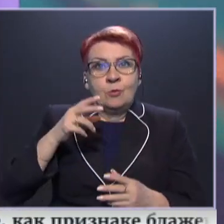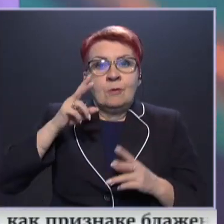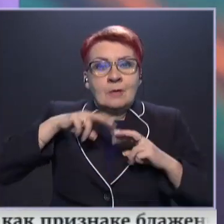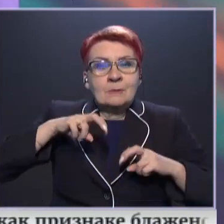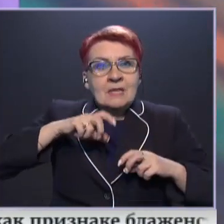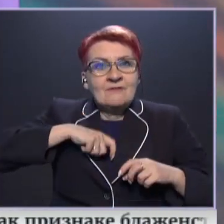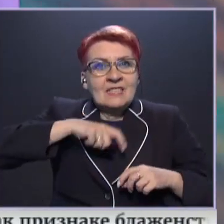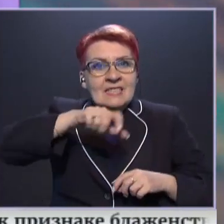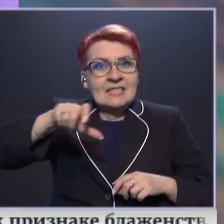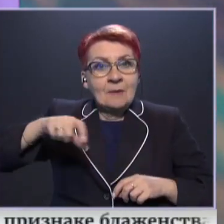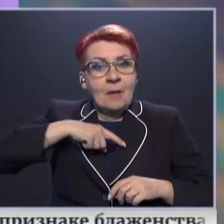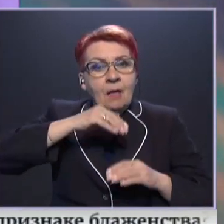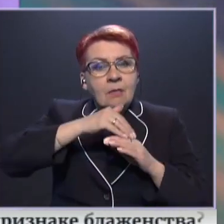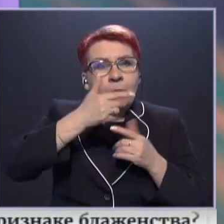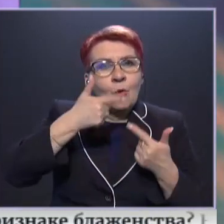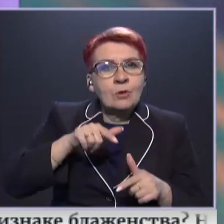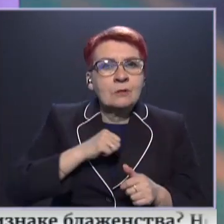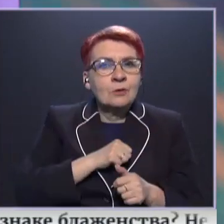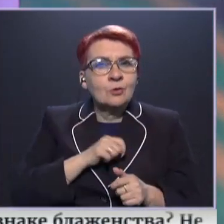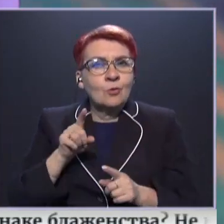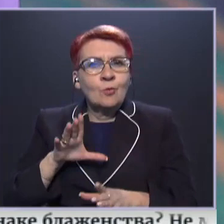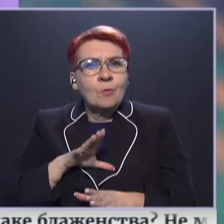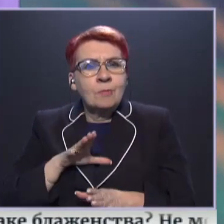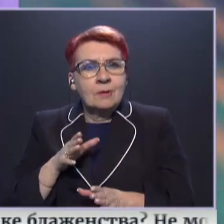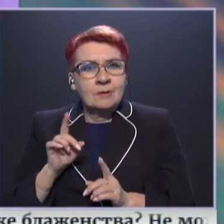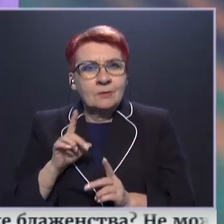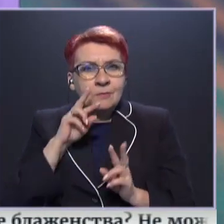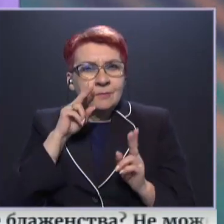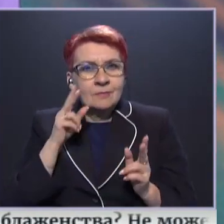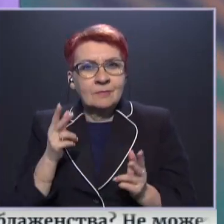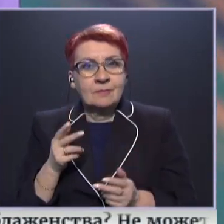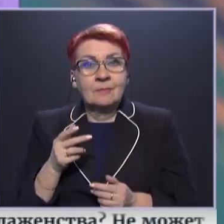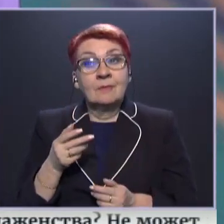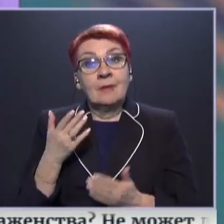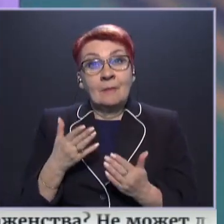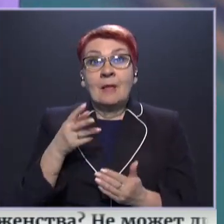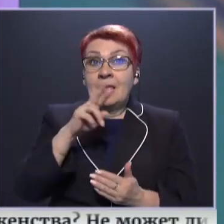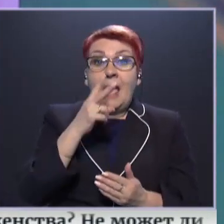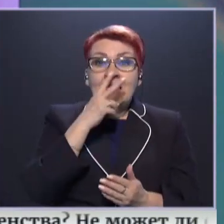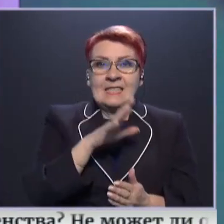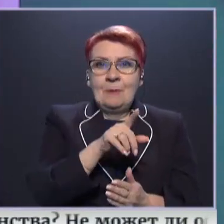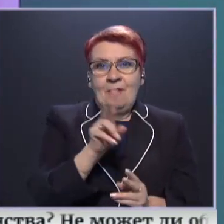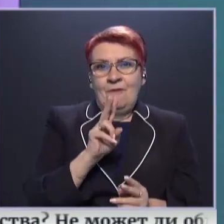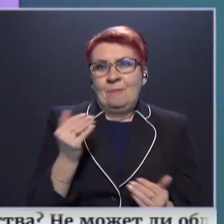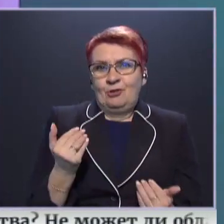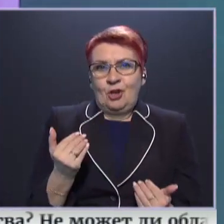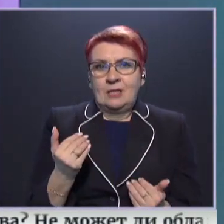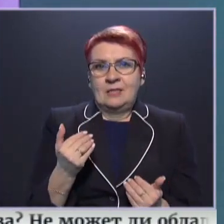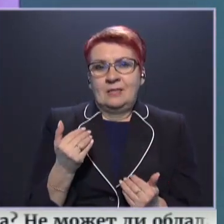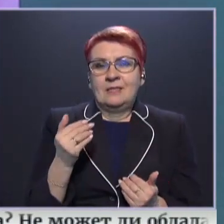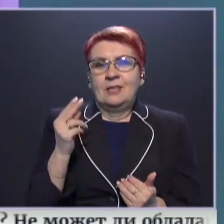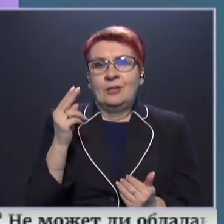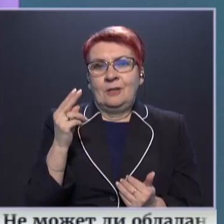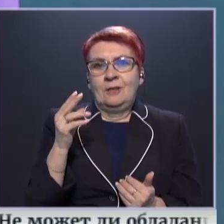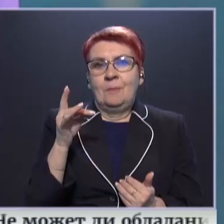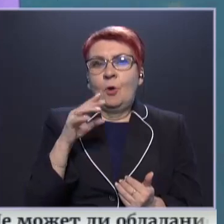смысле, мне кажется, сказки не страшны. Но я говорю, что я не смотрел вот то, что вы сказали. Угу. Сейчас какой-то фильм, поэтому не могу о нем